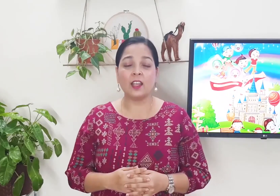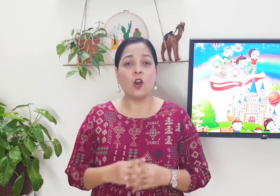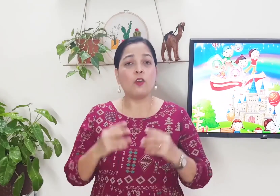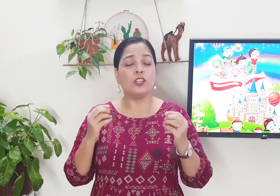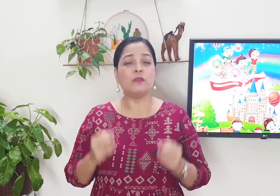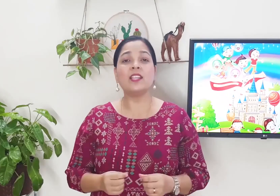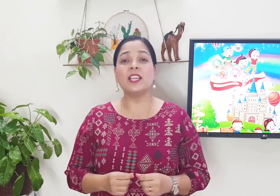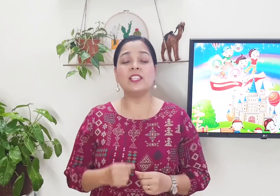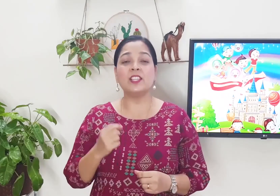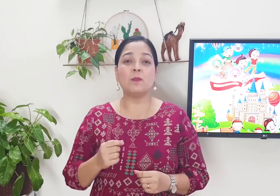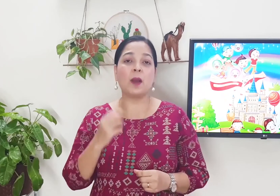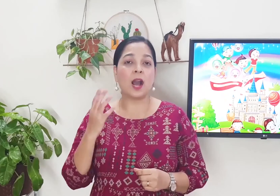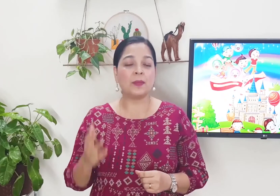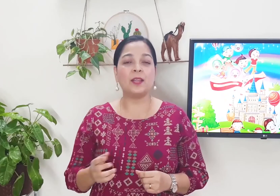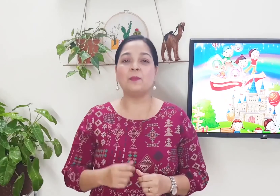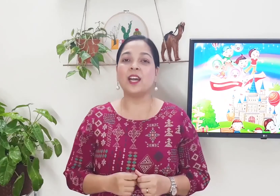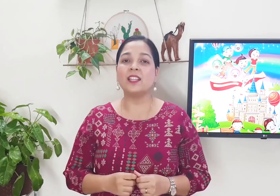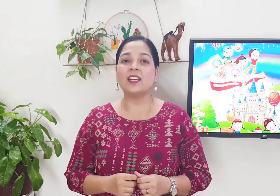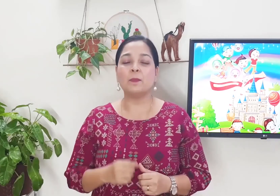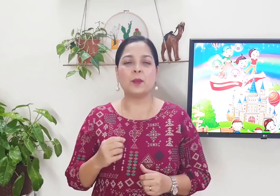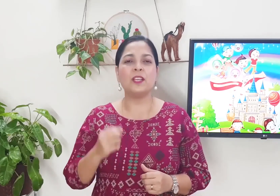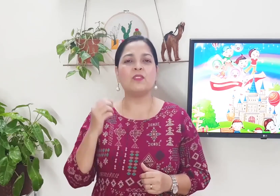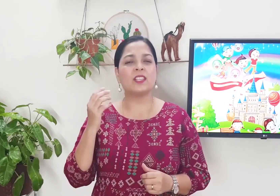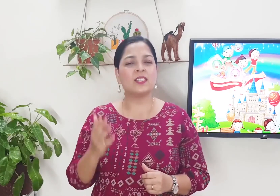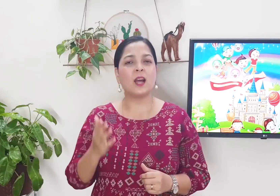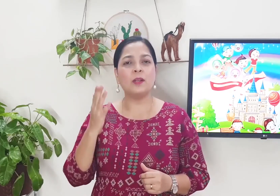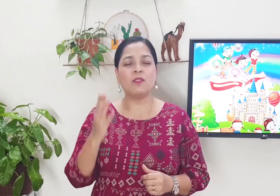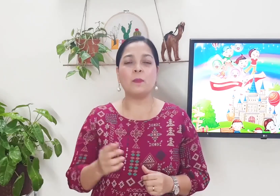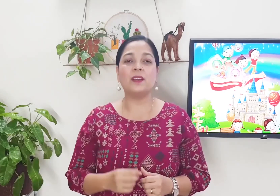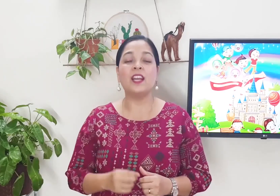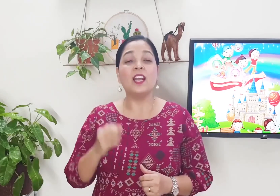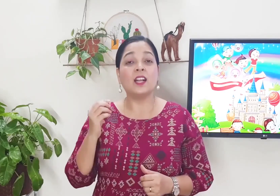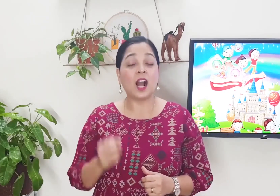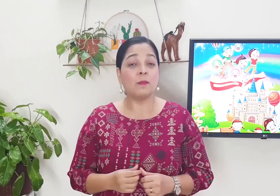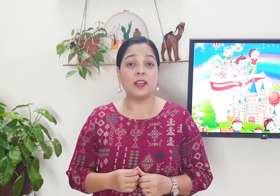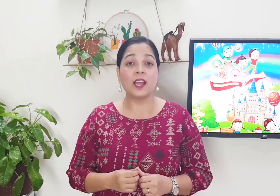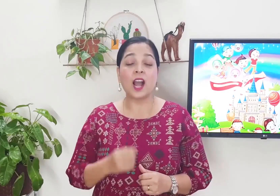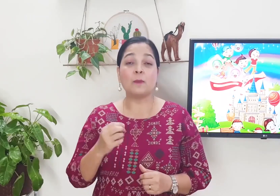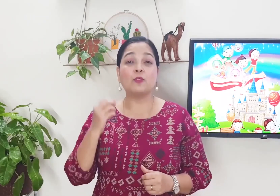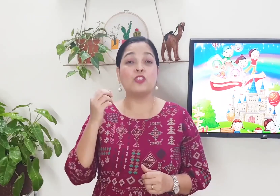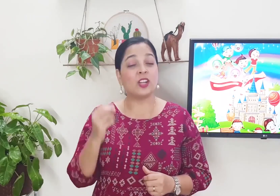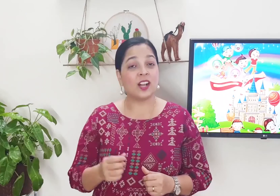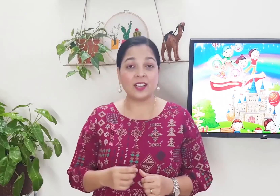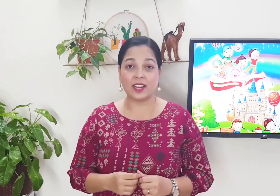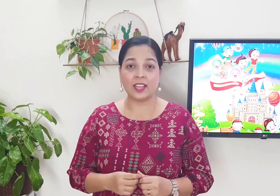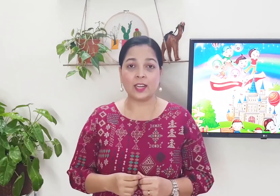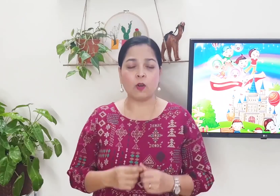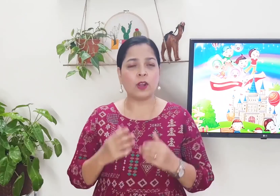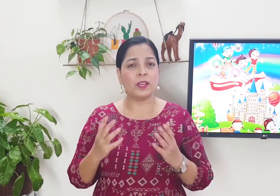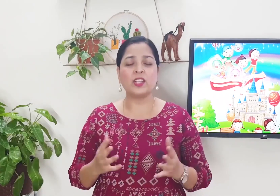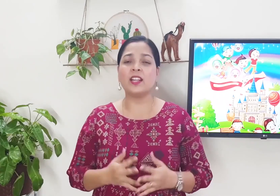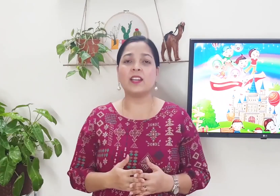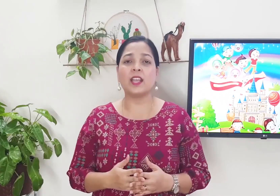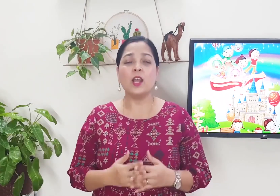करेंगे और विश्वास कीजिए कि जब हम आपके लिए प्रार्थना करें, परमेश्वर का सामर्थ वहां पर काम कर रहा है आपको चंगा करने के